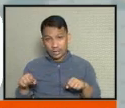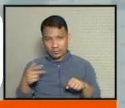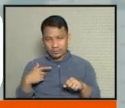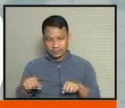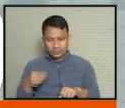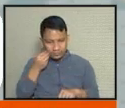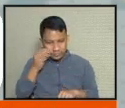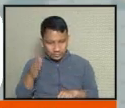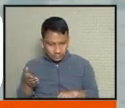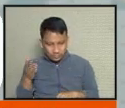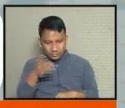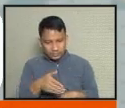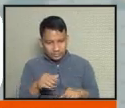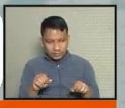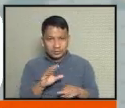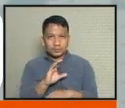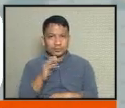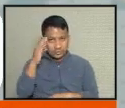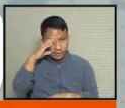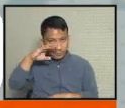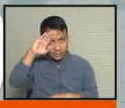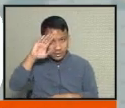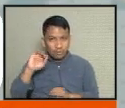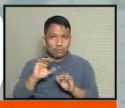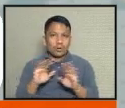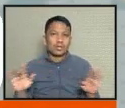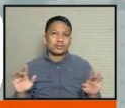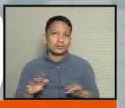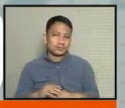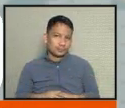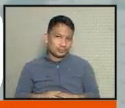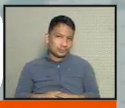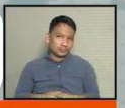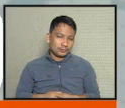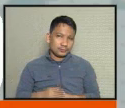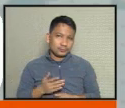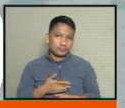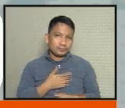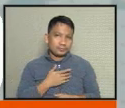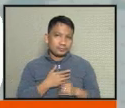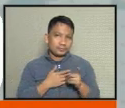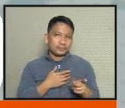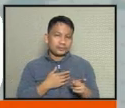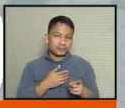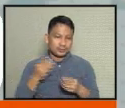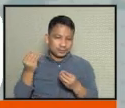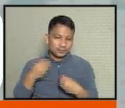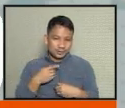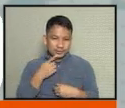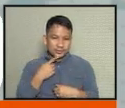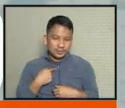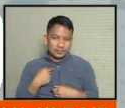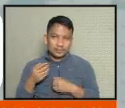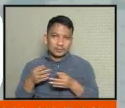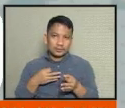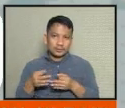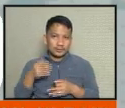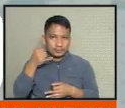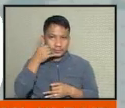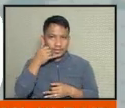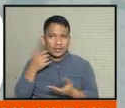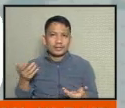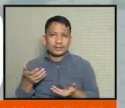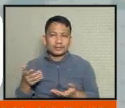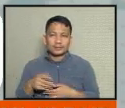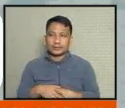Pag uwi ko doon sa Cavite, wala siya. Okay. Parang inano ako. Tapos ang sabi niya, tinawagan ko, nasaan